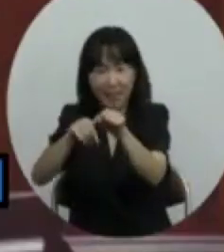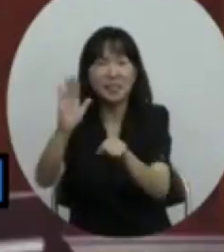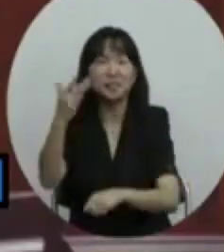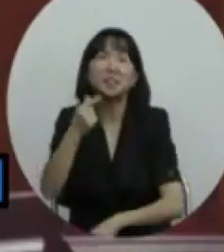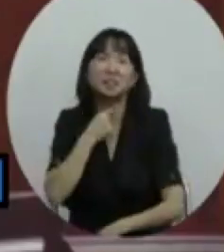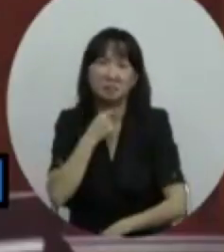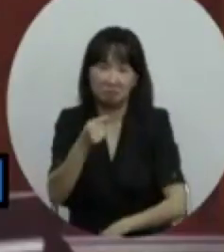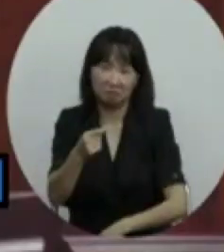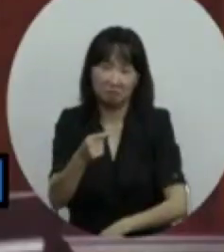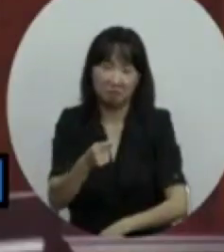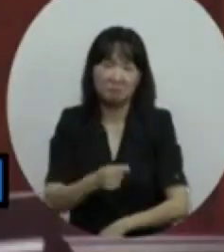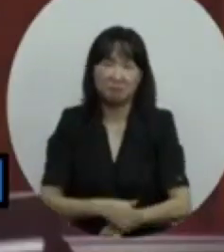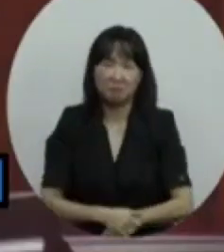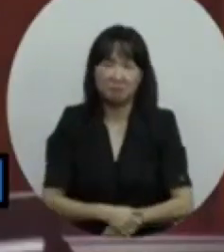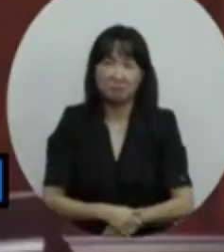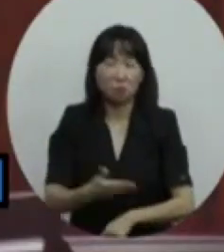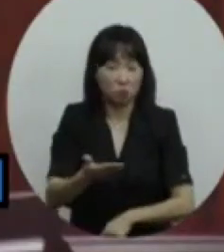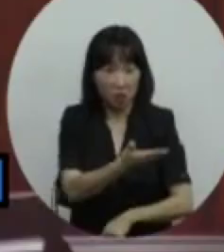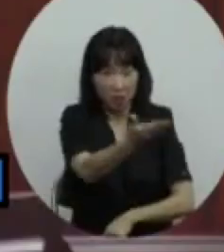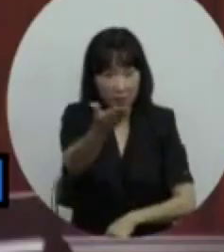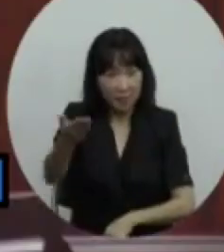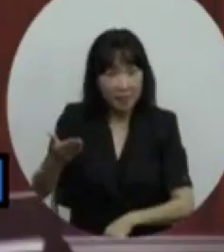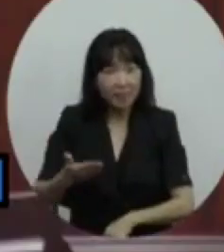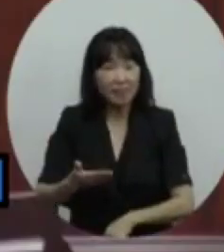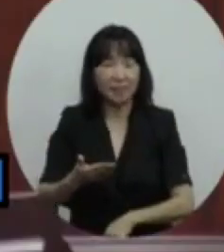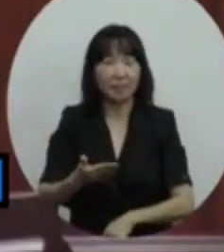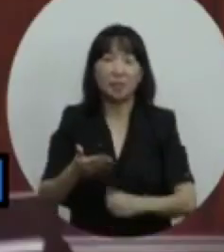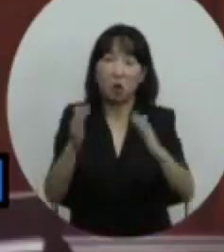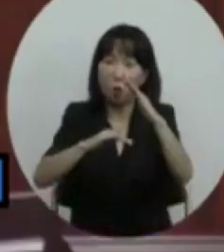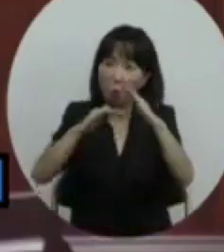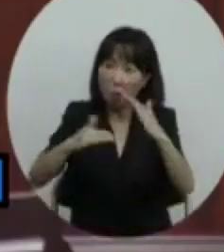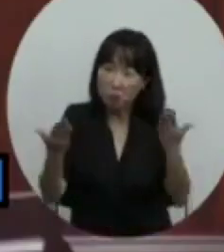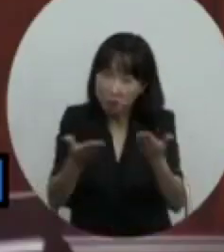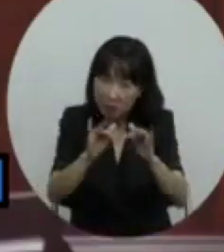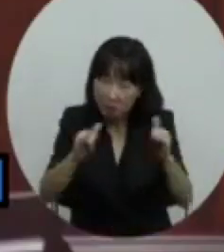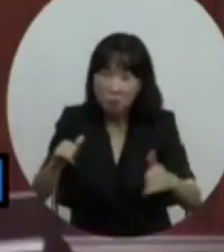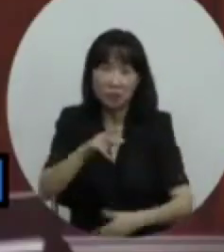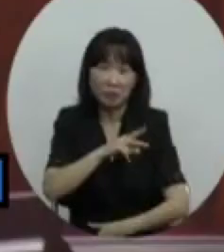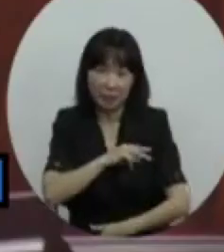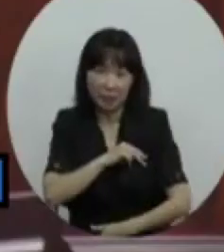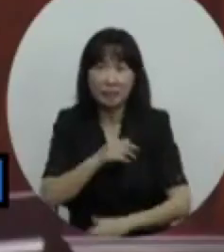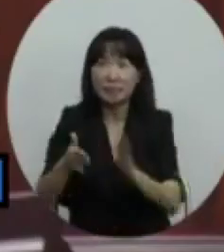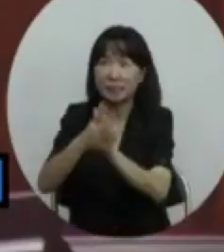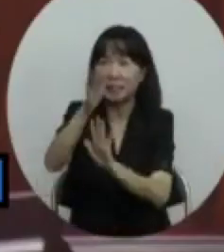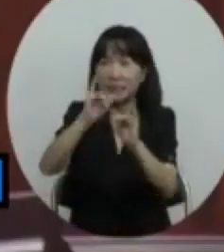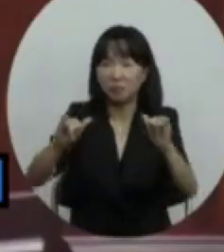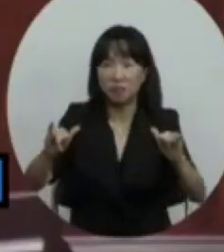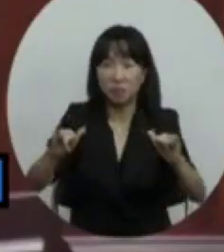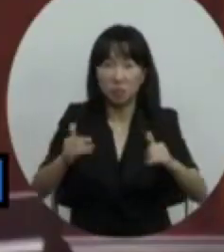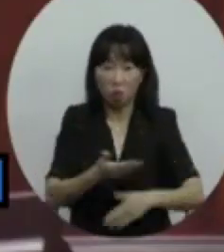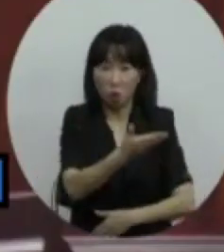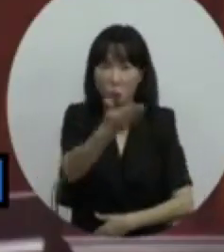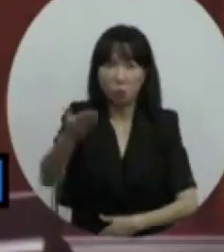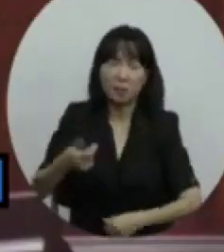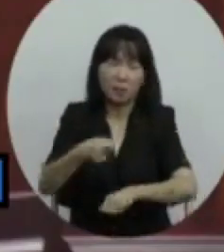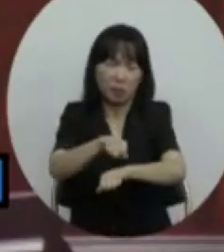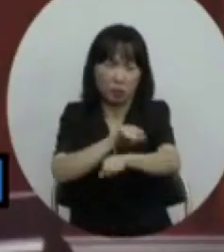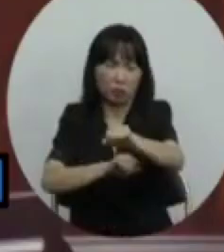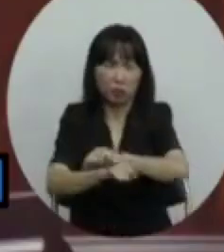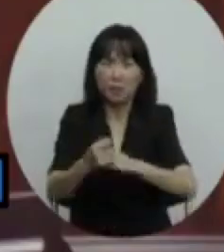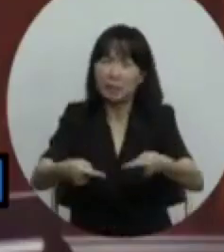바라며 여기 계신 의원님들과 공직자, 시민 여러분이 적극적인 관심과